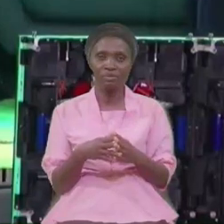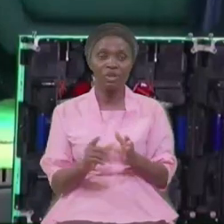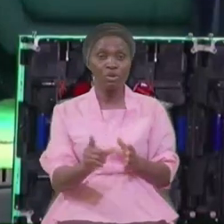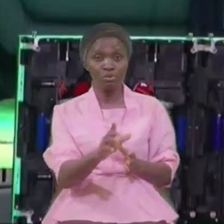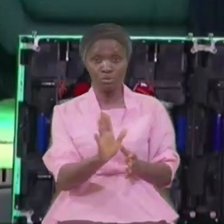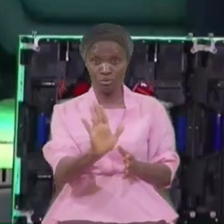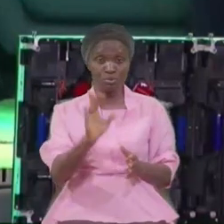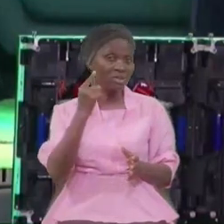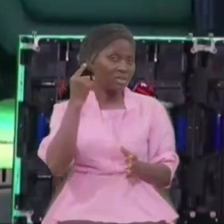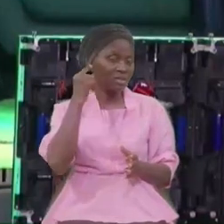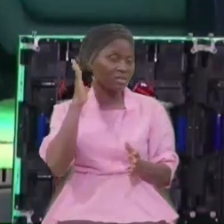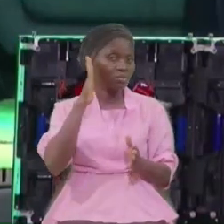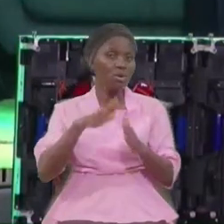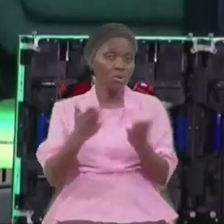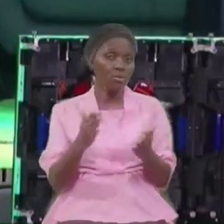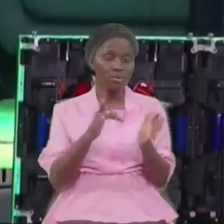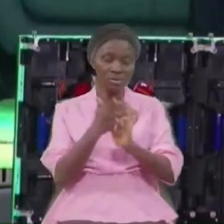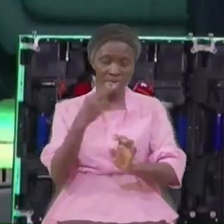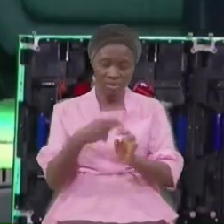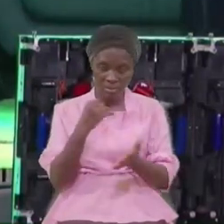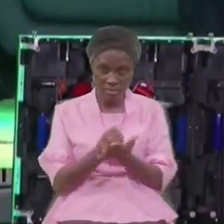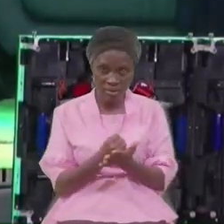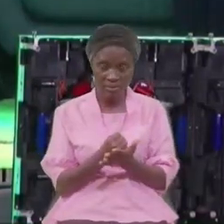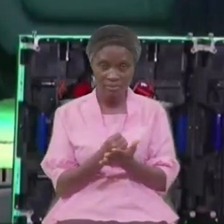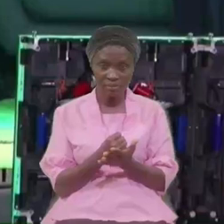l'oreille sourde va s'ouvrir.